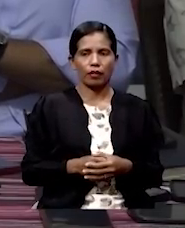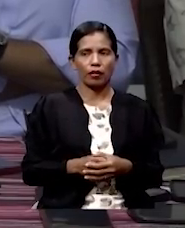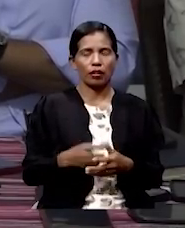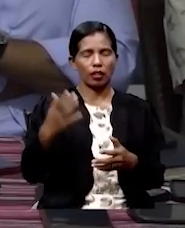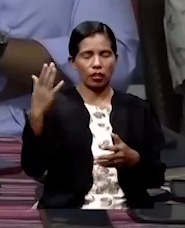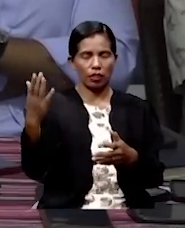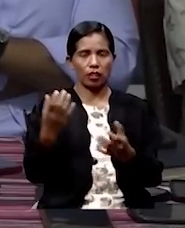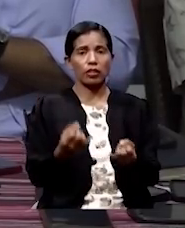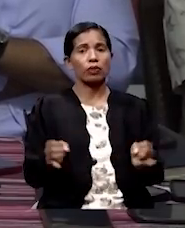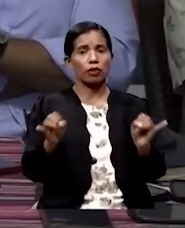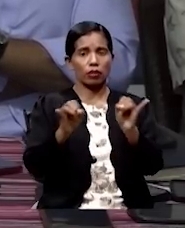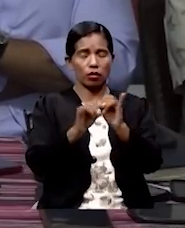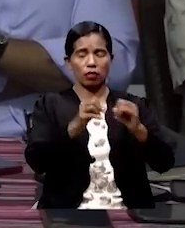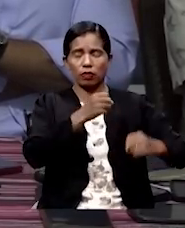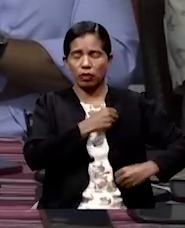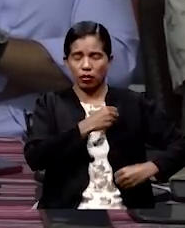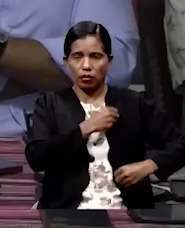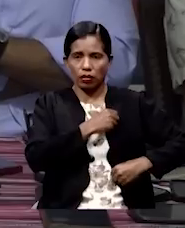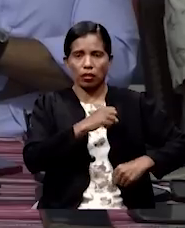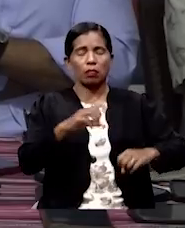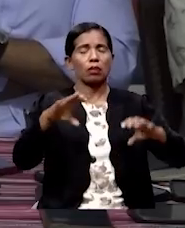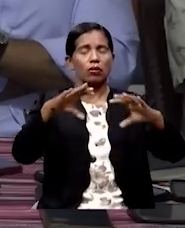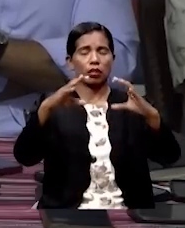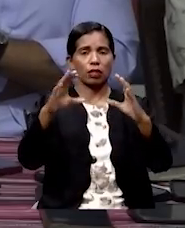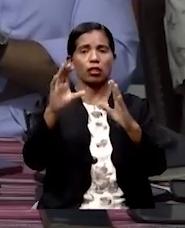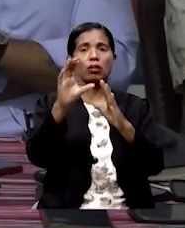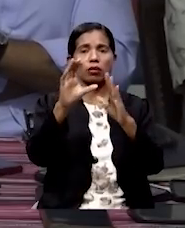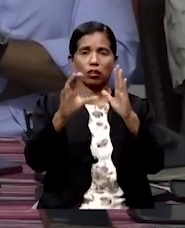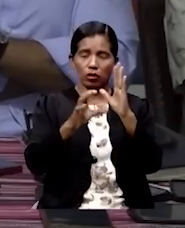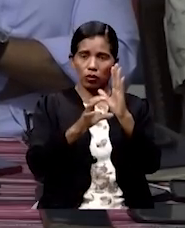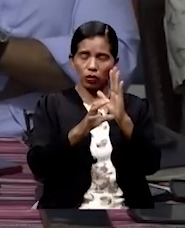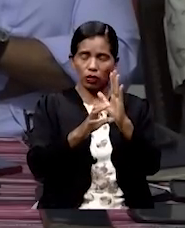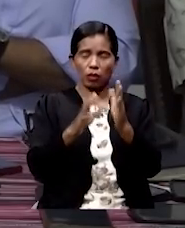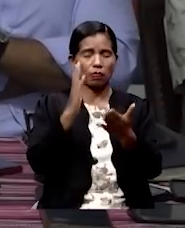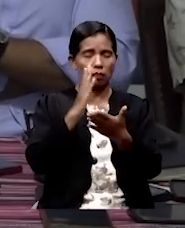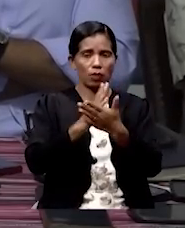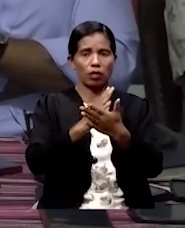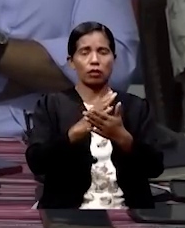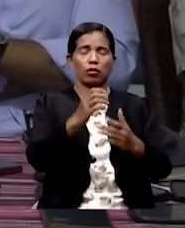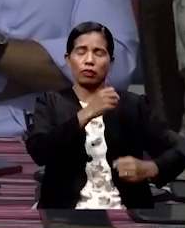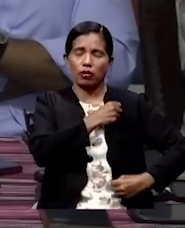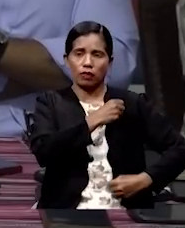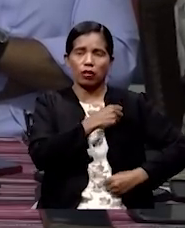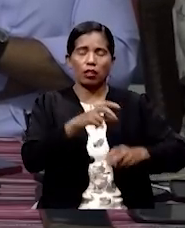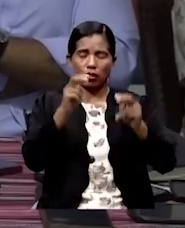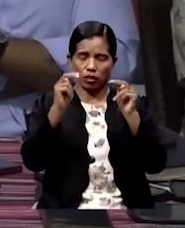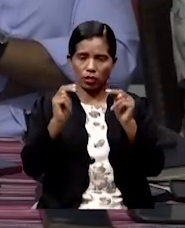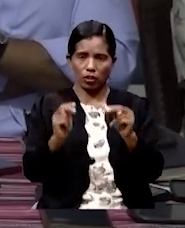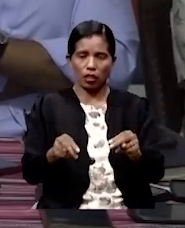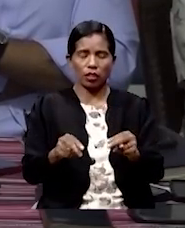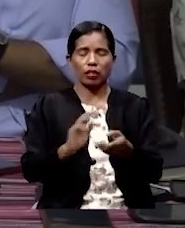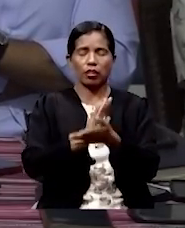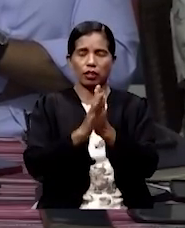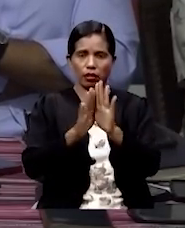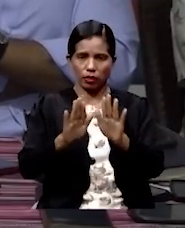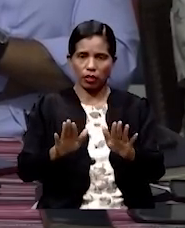nalara, ne be ke konstitusan bandu. Militar tenke apartidari.